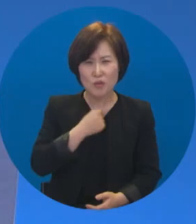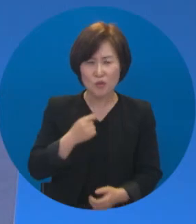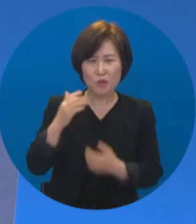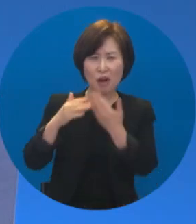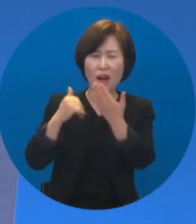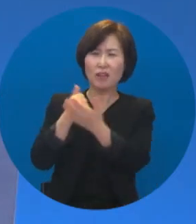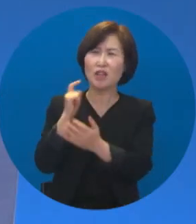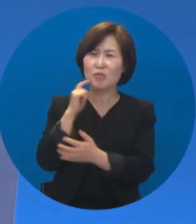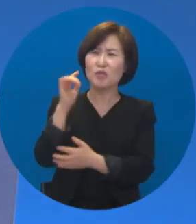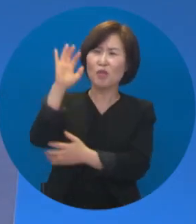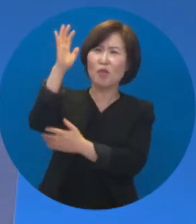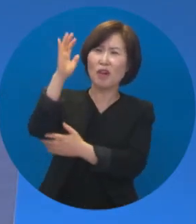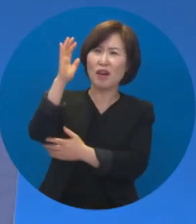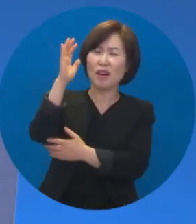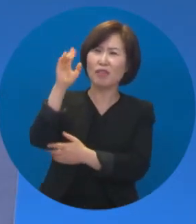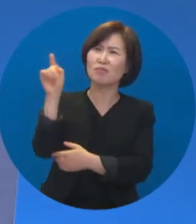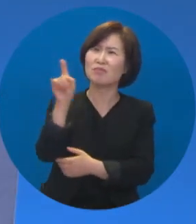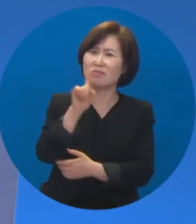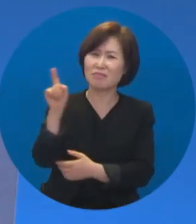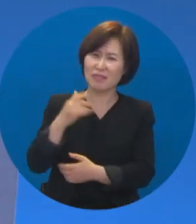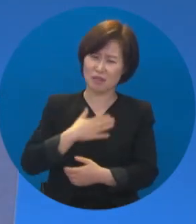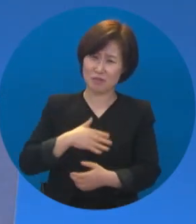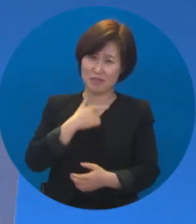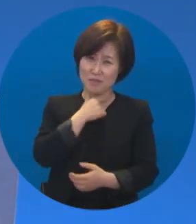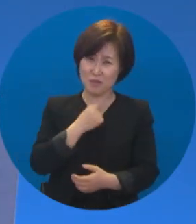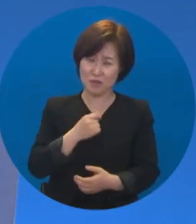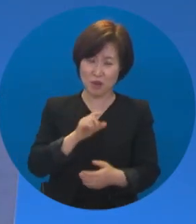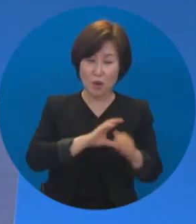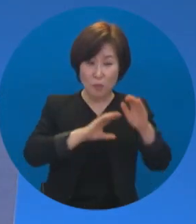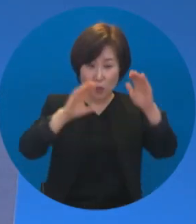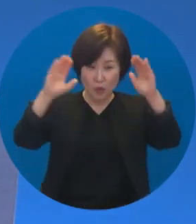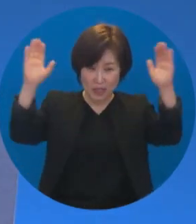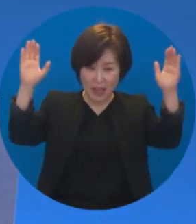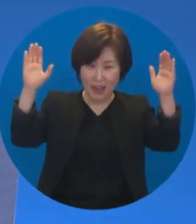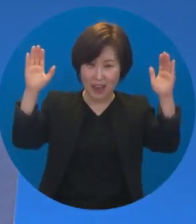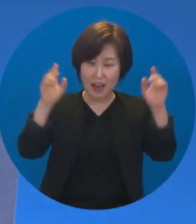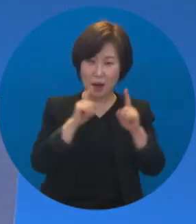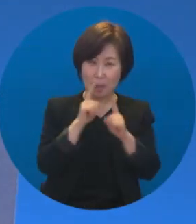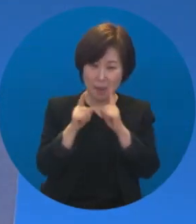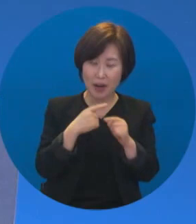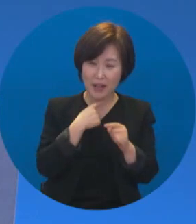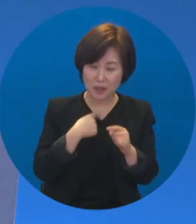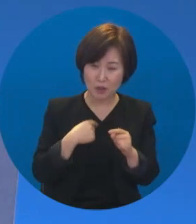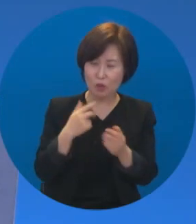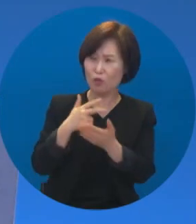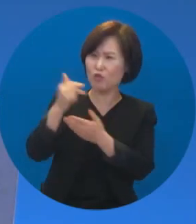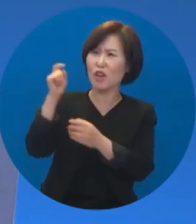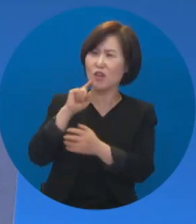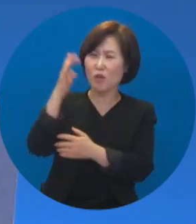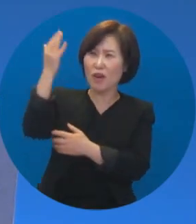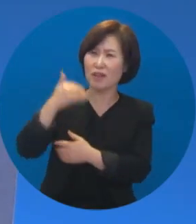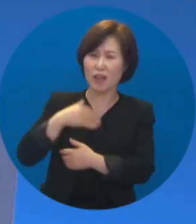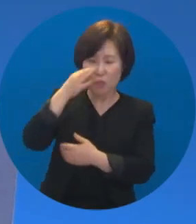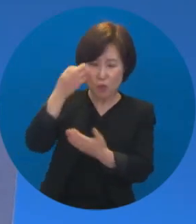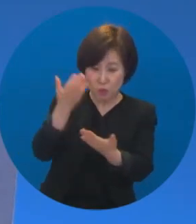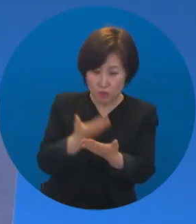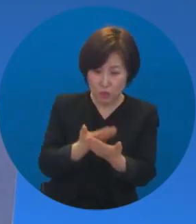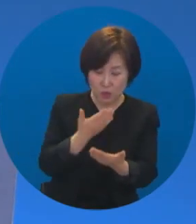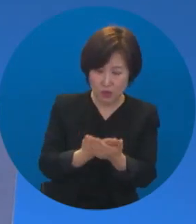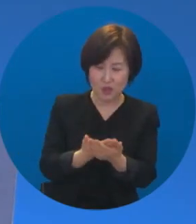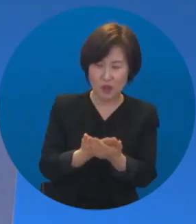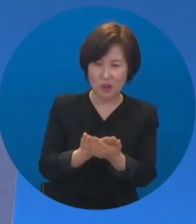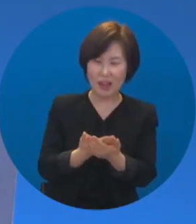영광이 뭔지 정말 궁금하다. 모세가 물어봤던 주의 영광을 내게 보이소서. 그것이 저의